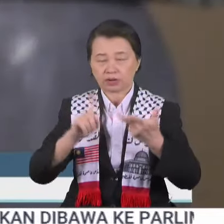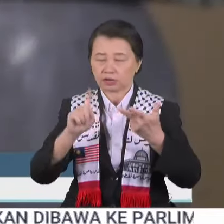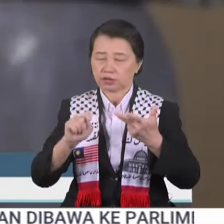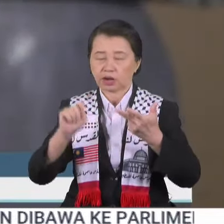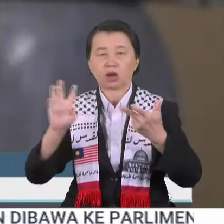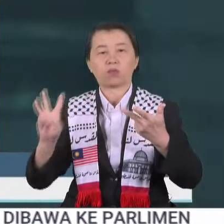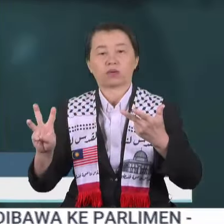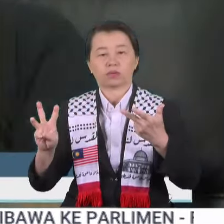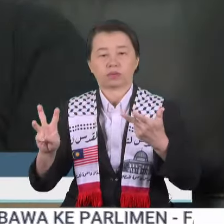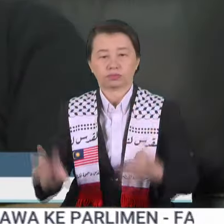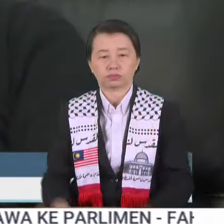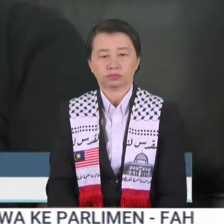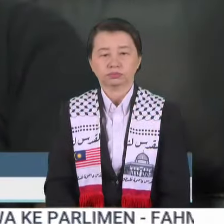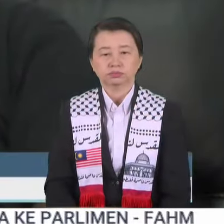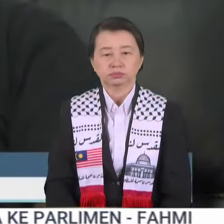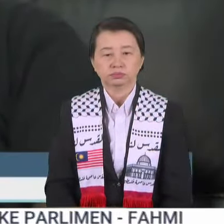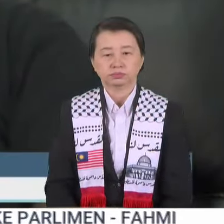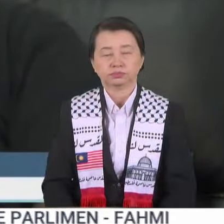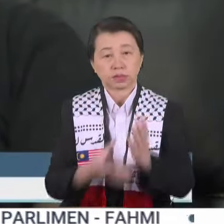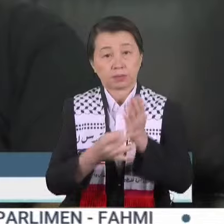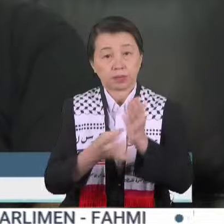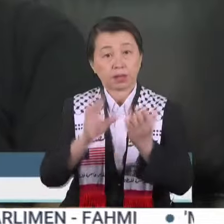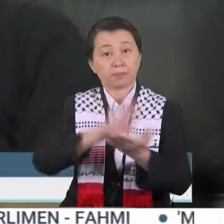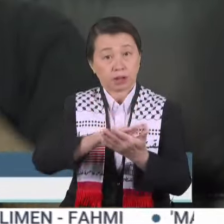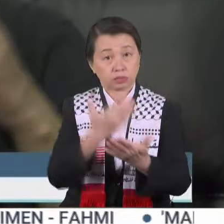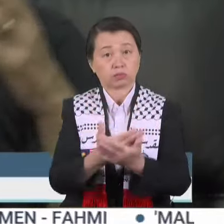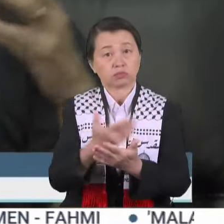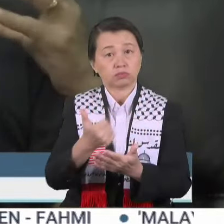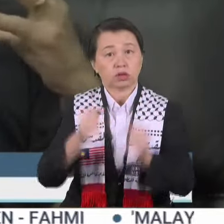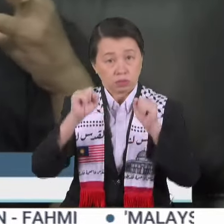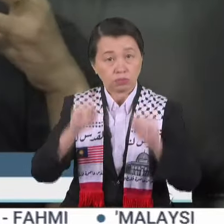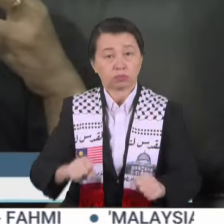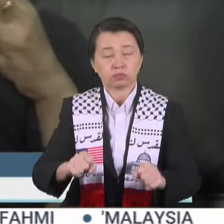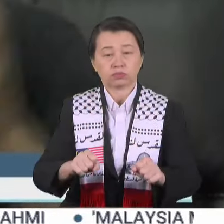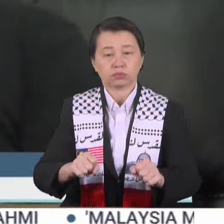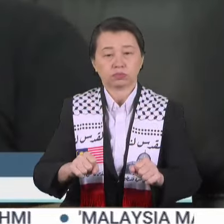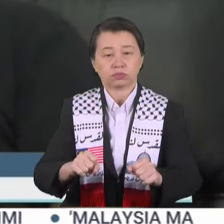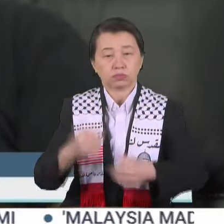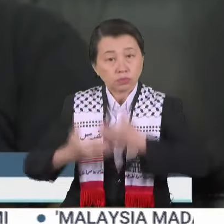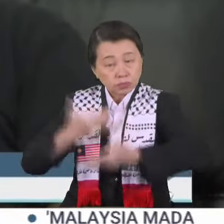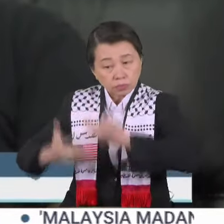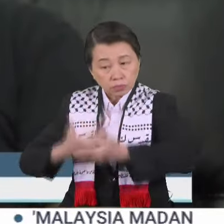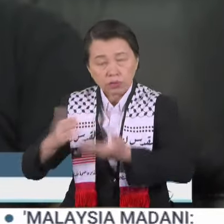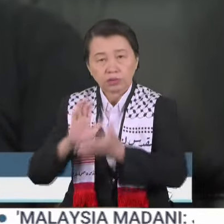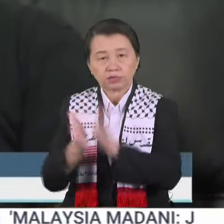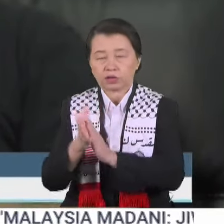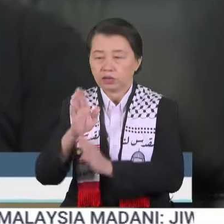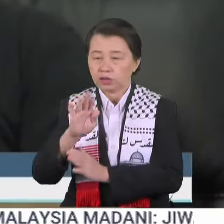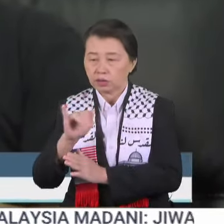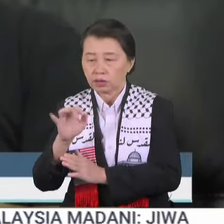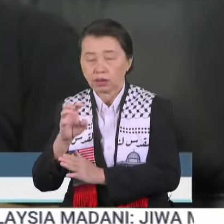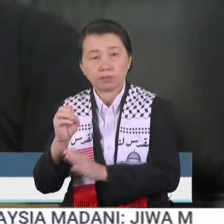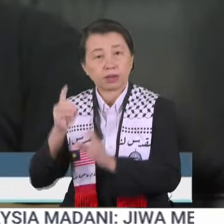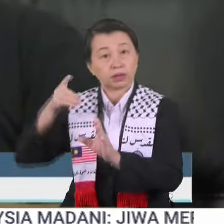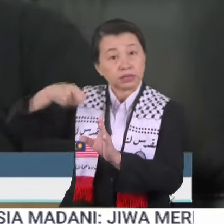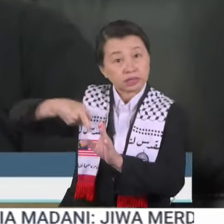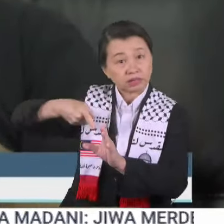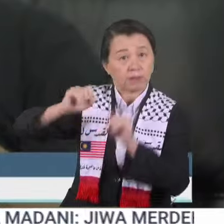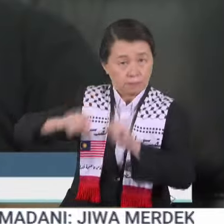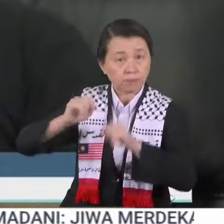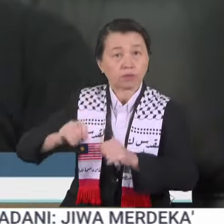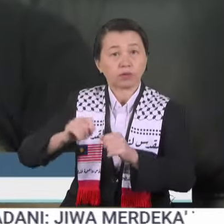tawau. Minyak masak terpakai ini kan, dia orang boleh proses jadi biodiesel. Jadi biodiesel ni